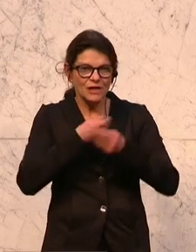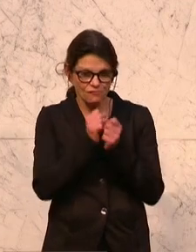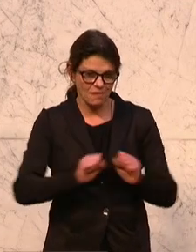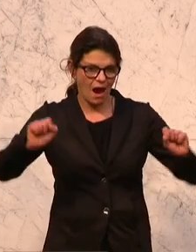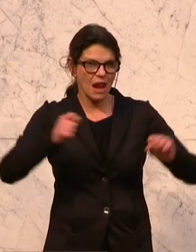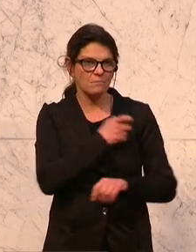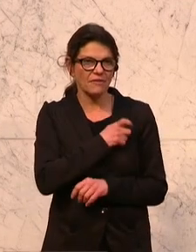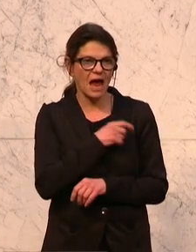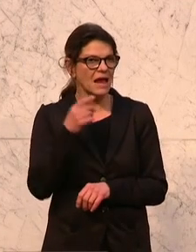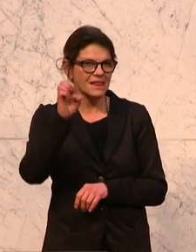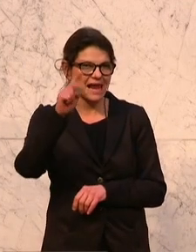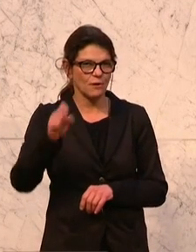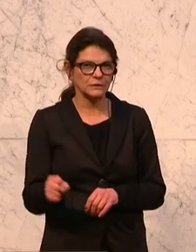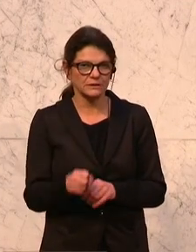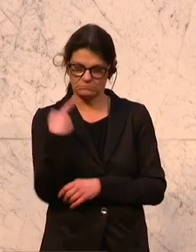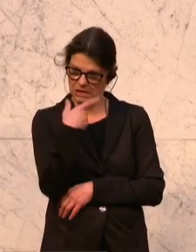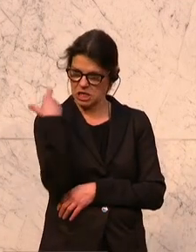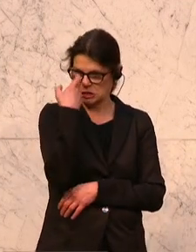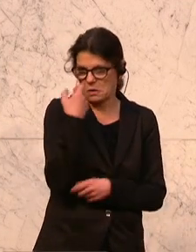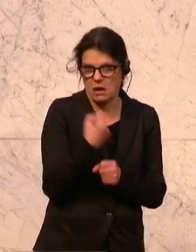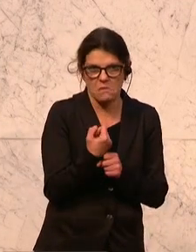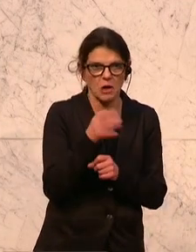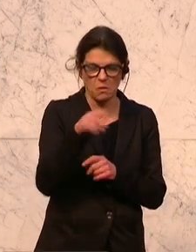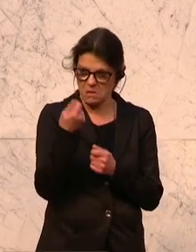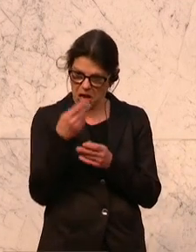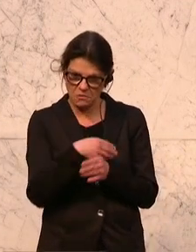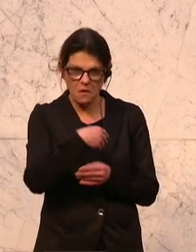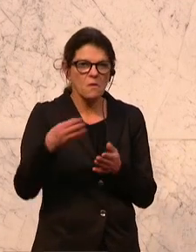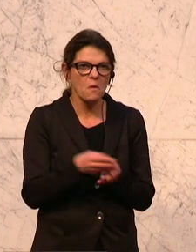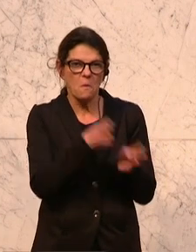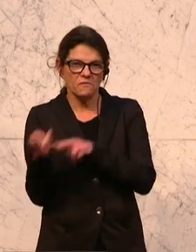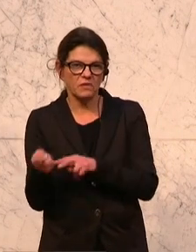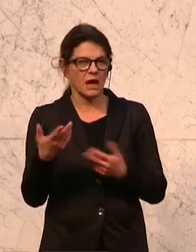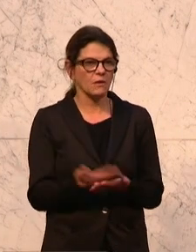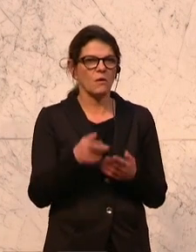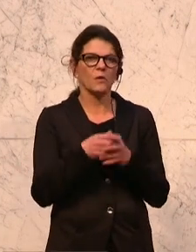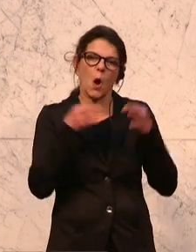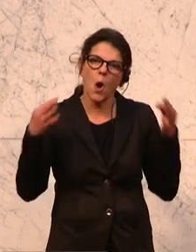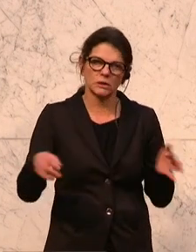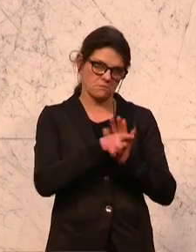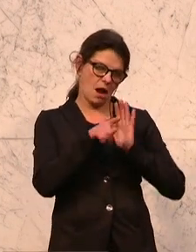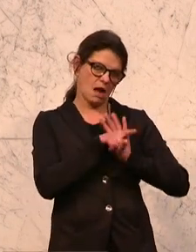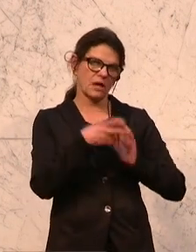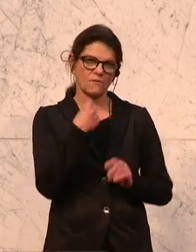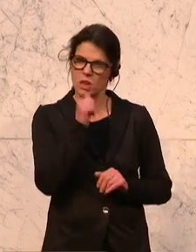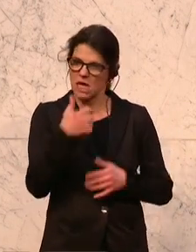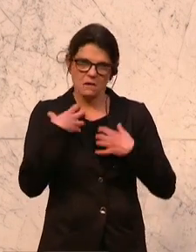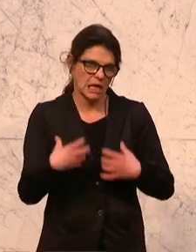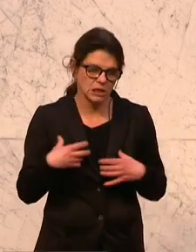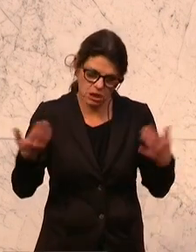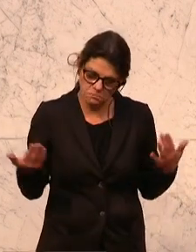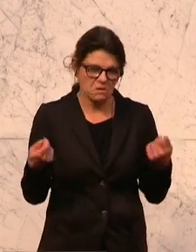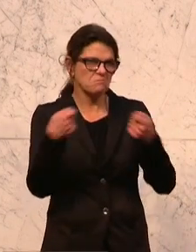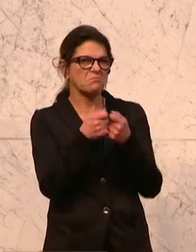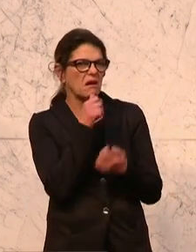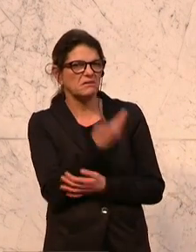Der Neos sich jetzt das Sorgen um die Umverteilung macht und um die ach so große Benachteiligung der Nichtbesitzenden, passt